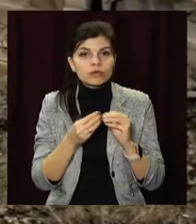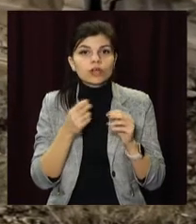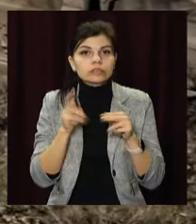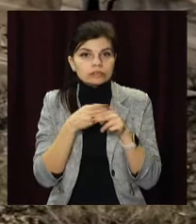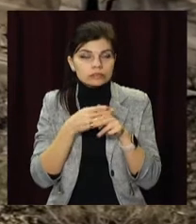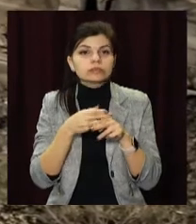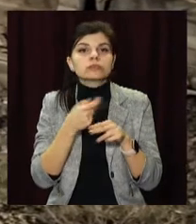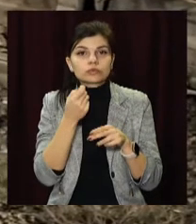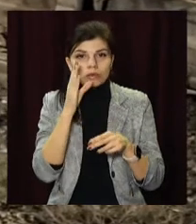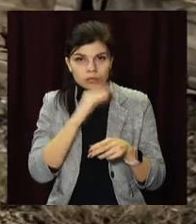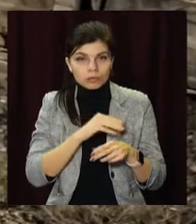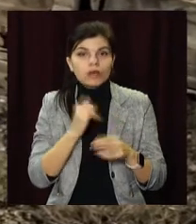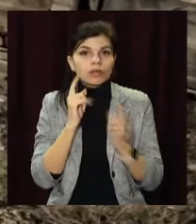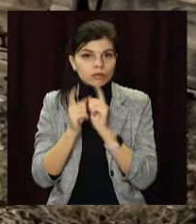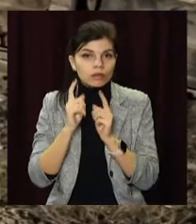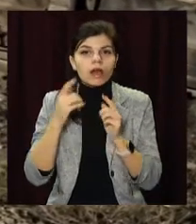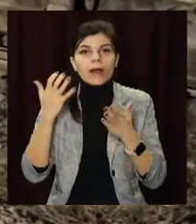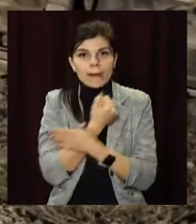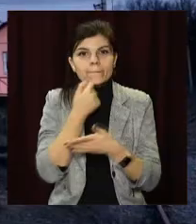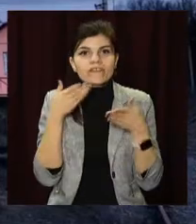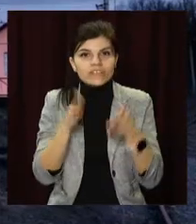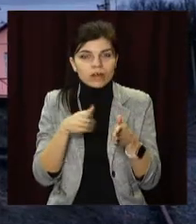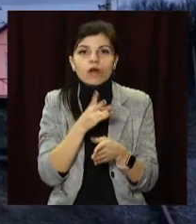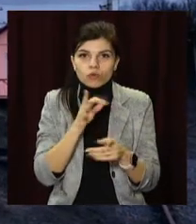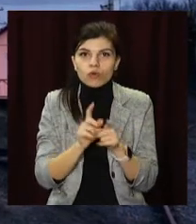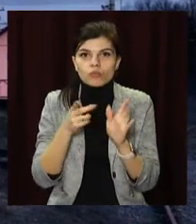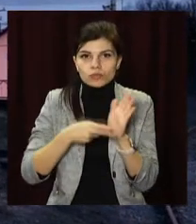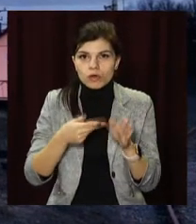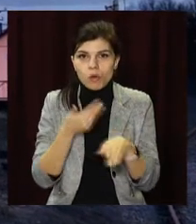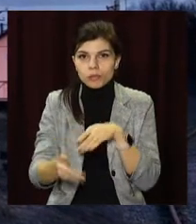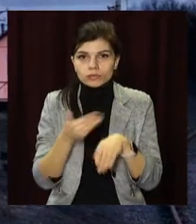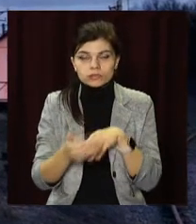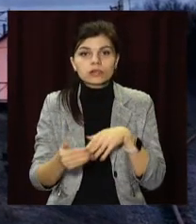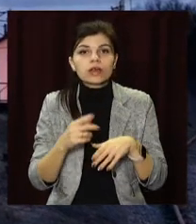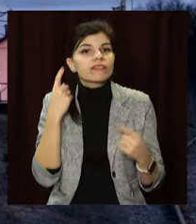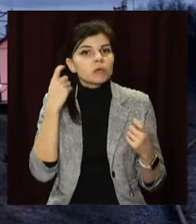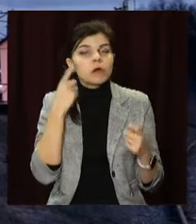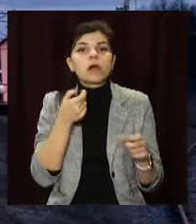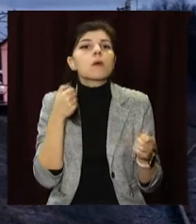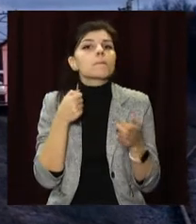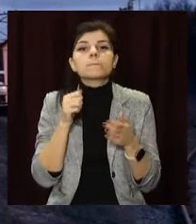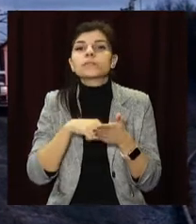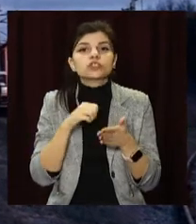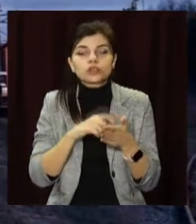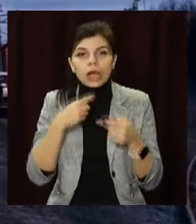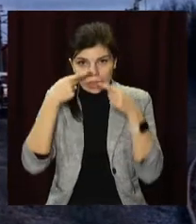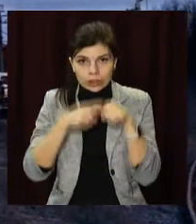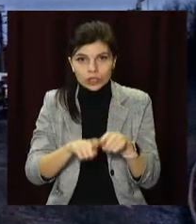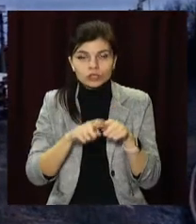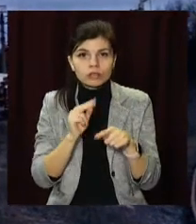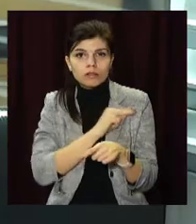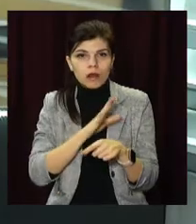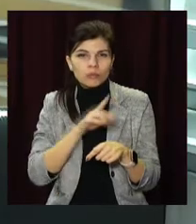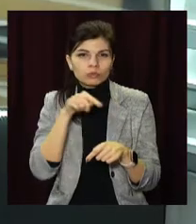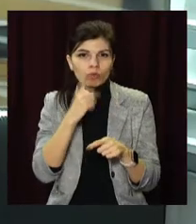і налагодили реверсивний рух. Але потяги й досі запізнюються. За попередньою інформацією, аварію спричинила технічна несправність одного з